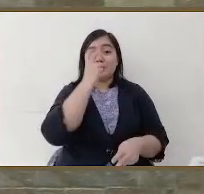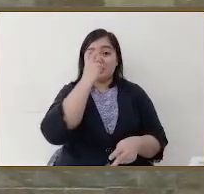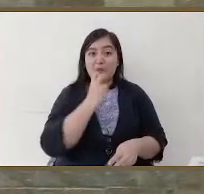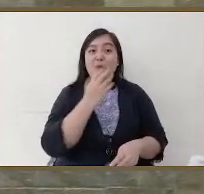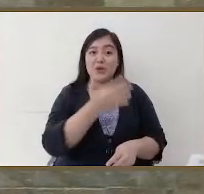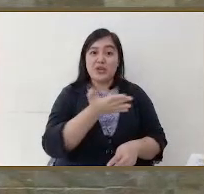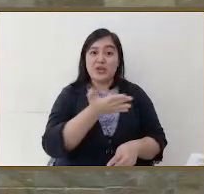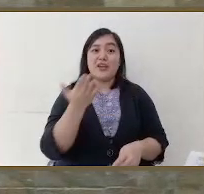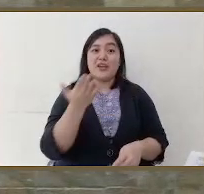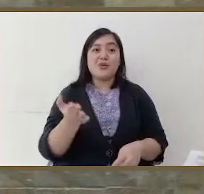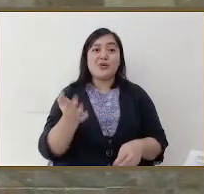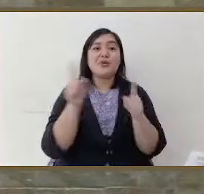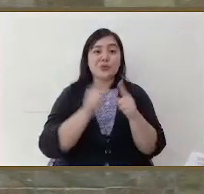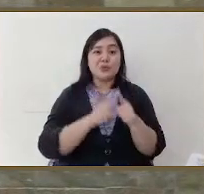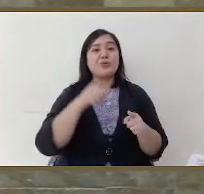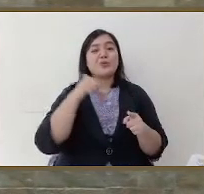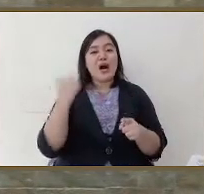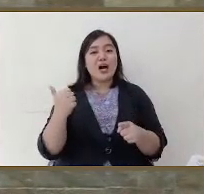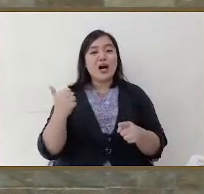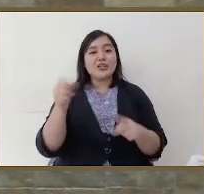Mag-ingat kayo sa mga nagsasalitang ganyan.